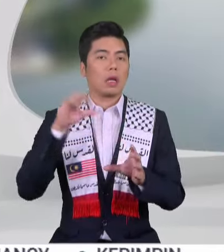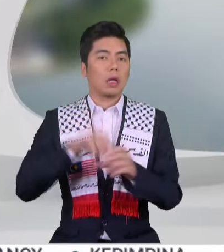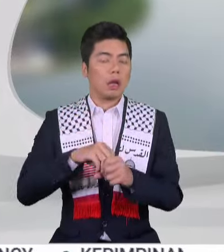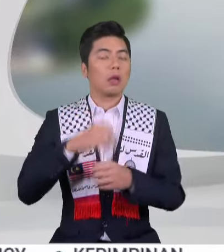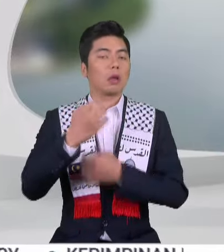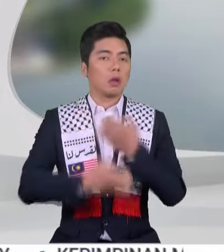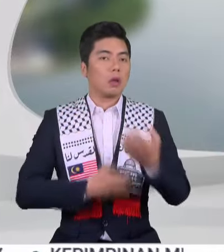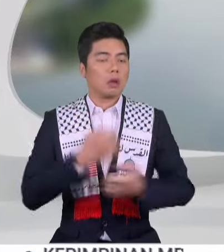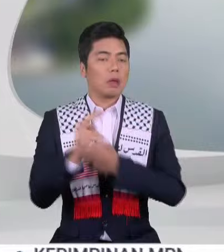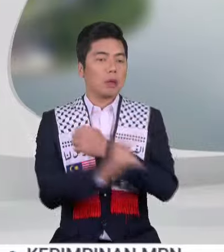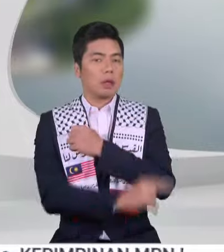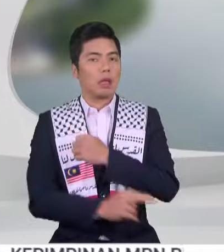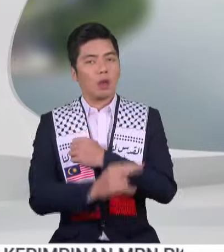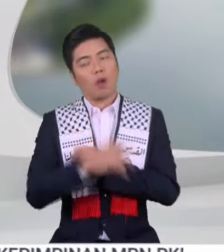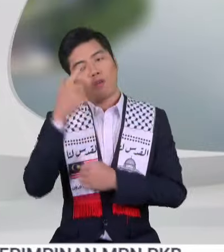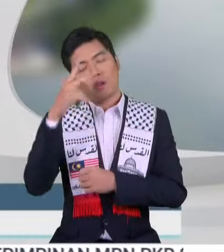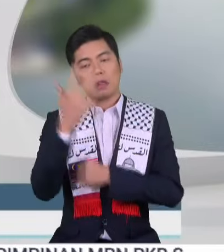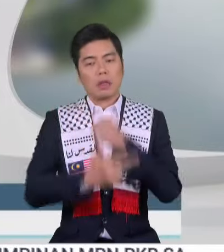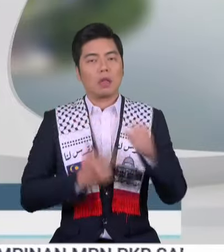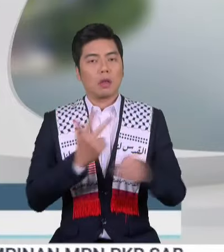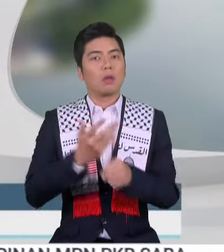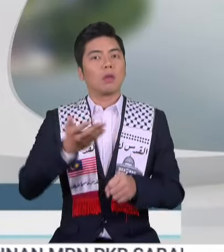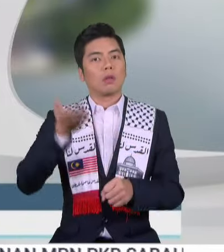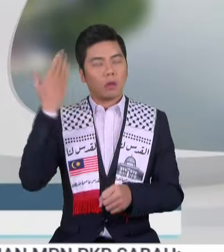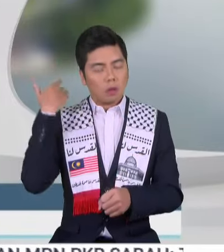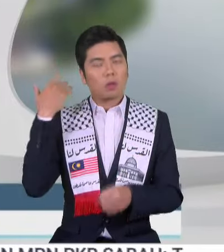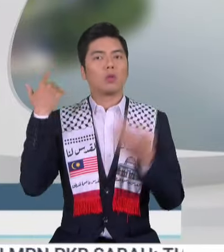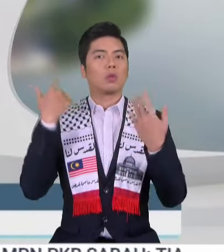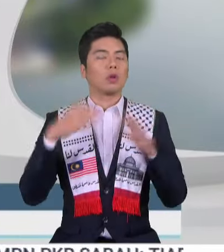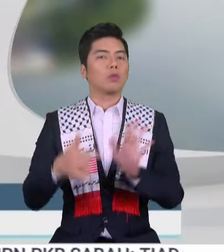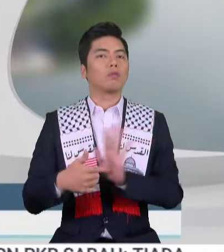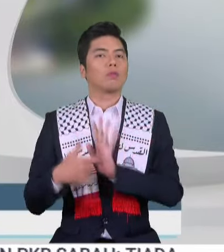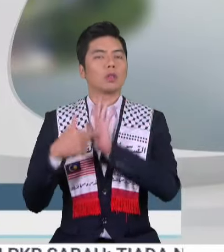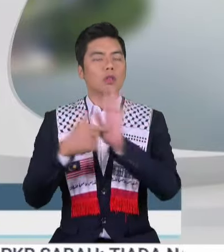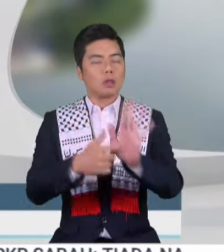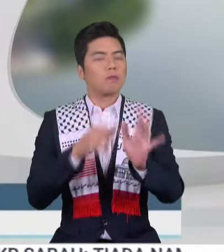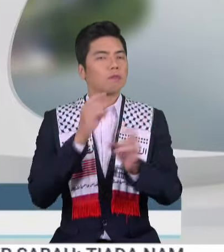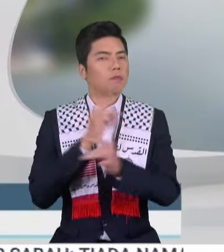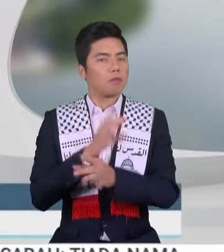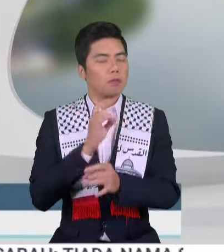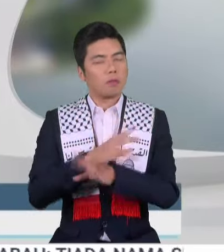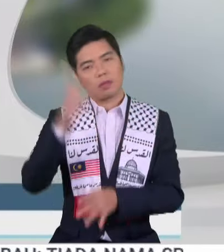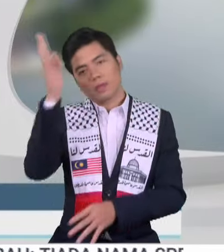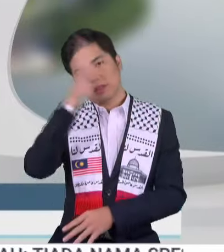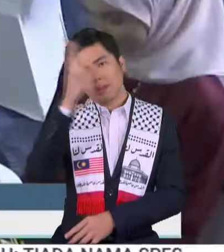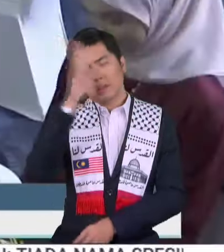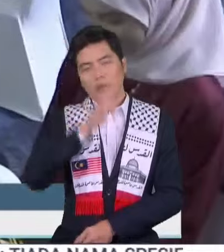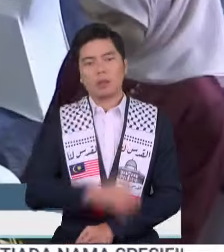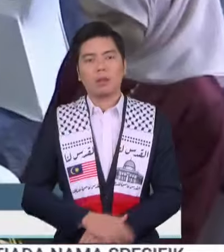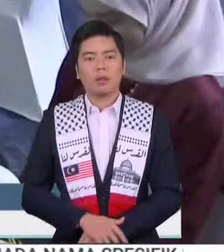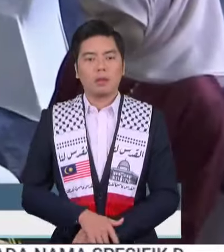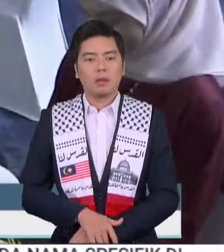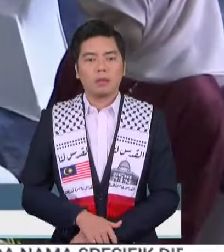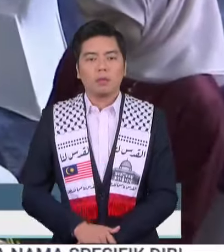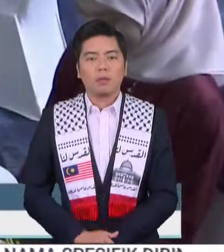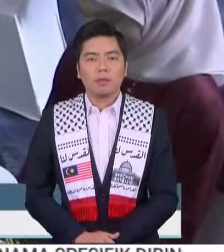ekonomi negeri bagi tempoh 3 tahun lalu jelas menunjukkan kesungguhan kerajaan.